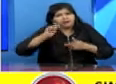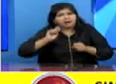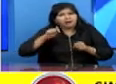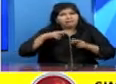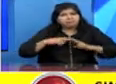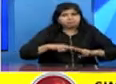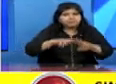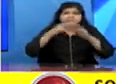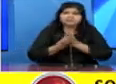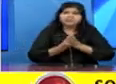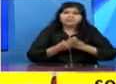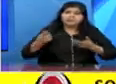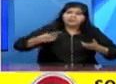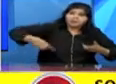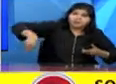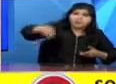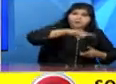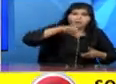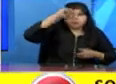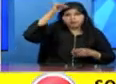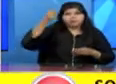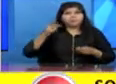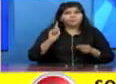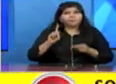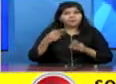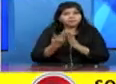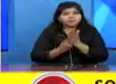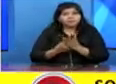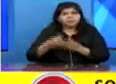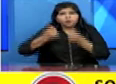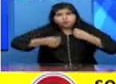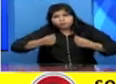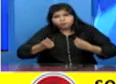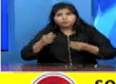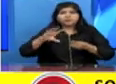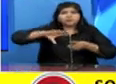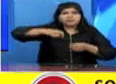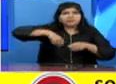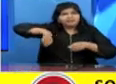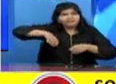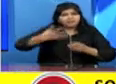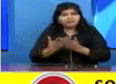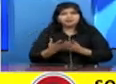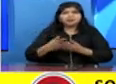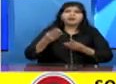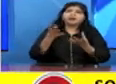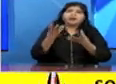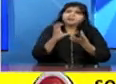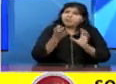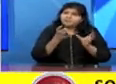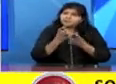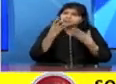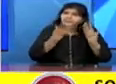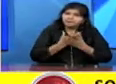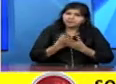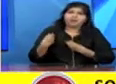डटे हैं, ताकि देश भर में आवश्यक वस्तुओं की सप्लाई चेन में कोई रुकावट ना आए। आपने देखा